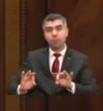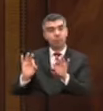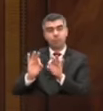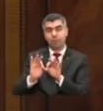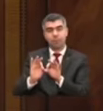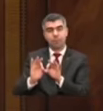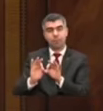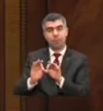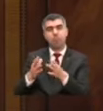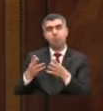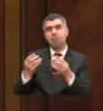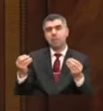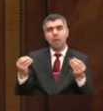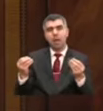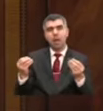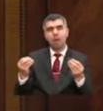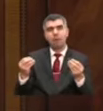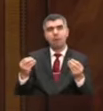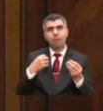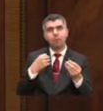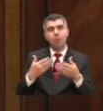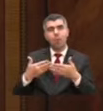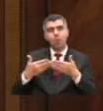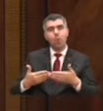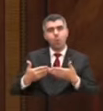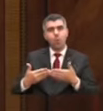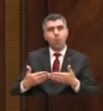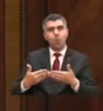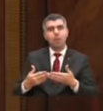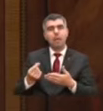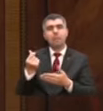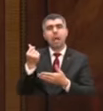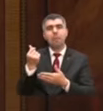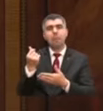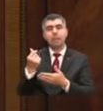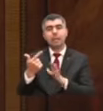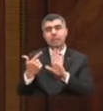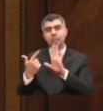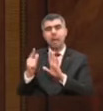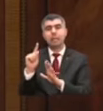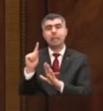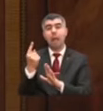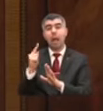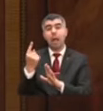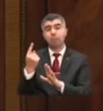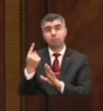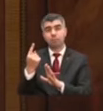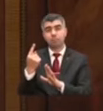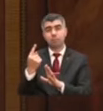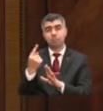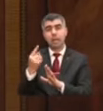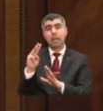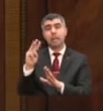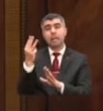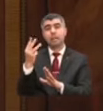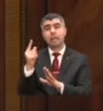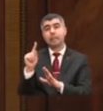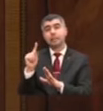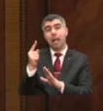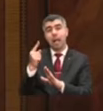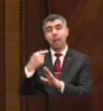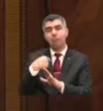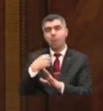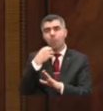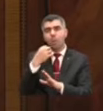ديال المغالطات الان يتم التمرير ديالها. ناخذ اليوم السعر ديال سعر الغازوا اليوم السيد الوزير 7.86 دراهم، التكلفه ديالو 3.50 دراهم، وانا هنا باغي